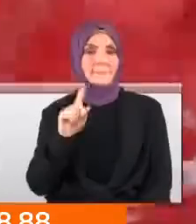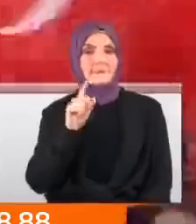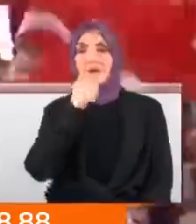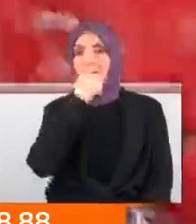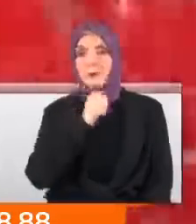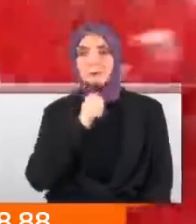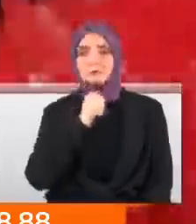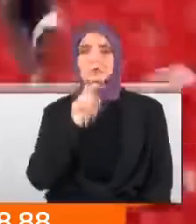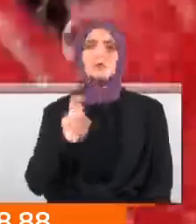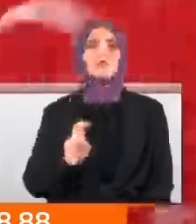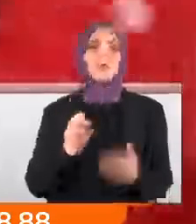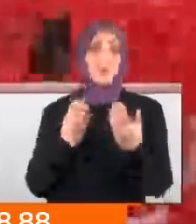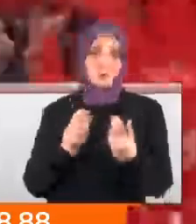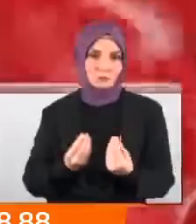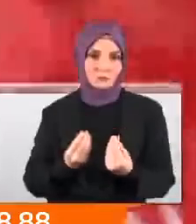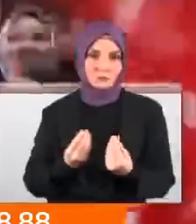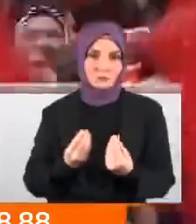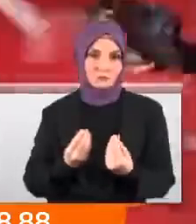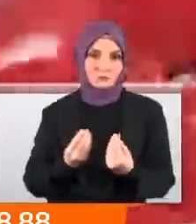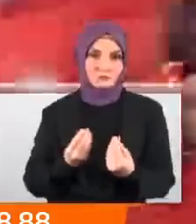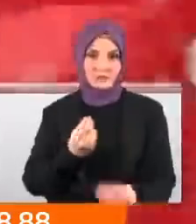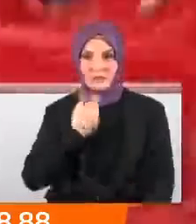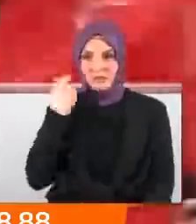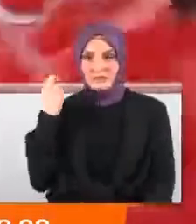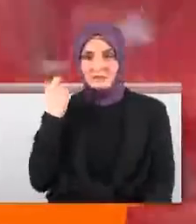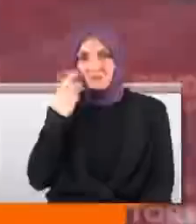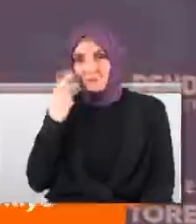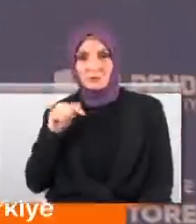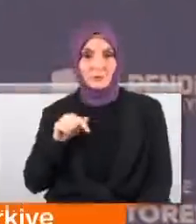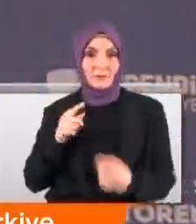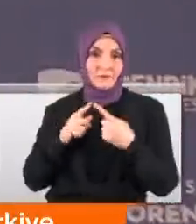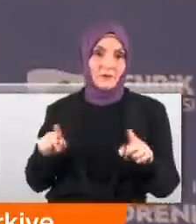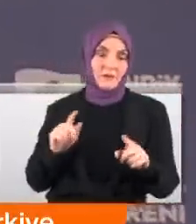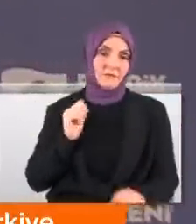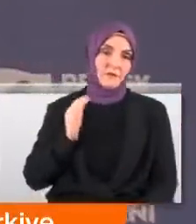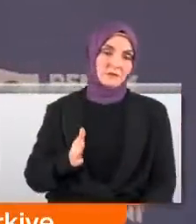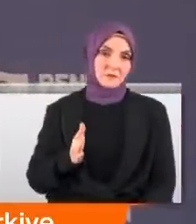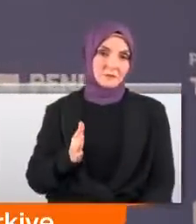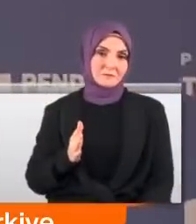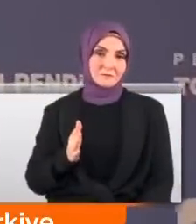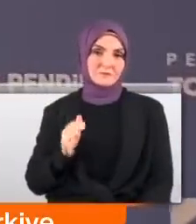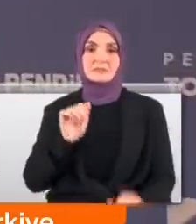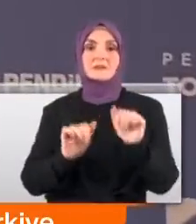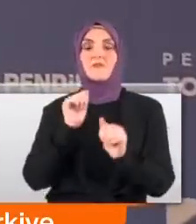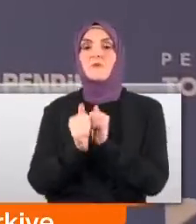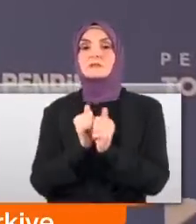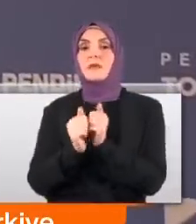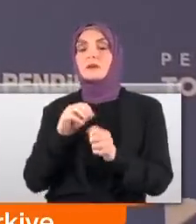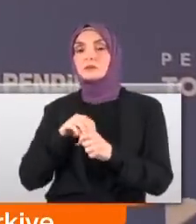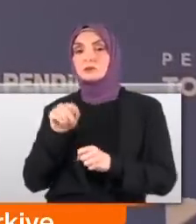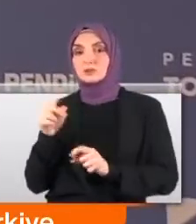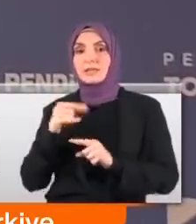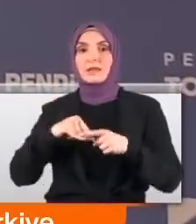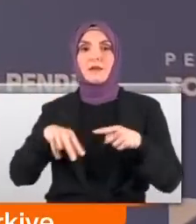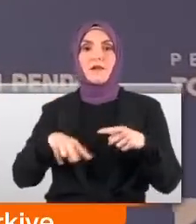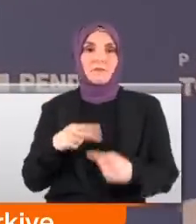10.600 dolar oldu. Nereden nereye? Savunma sanayinde artık İHA'larımız var